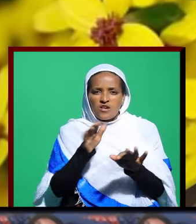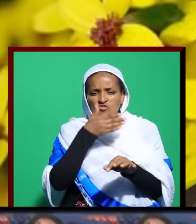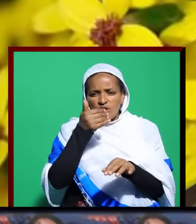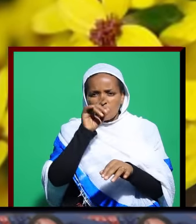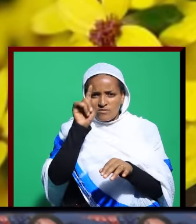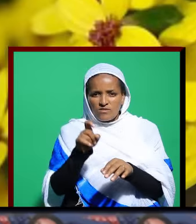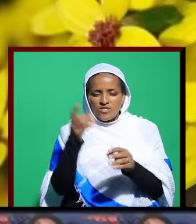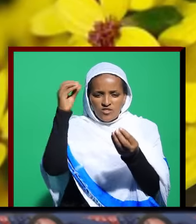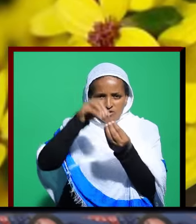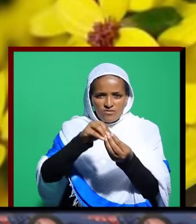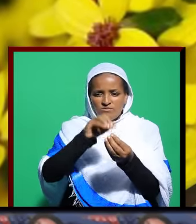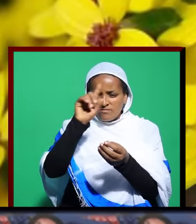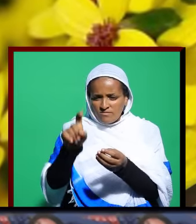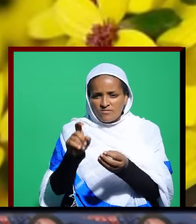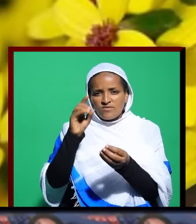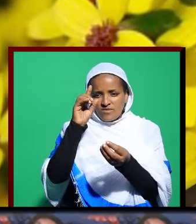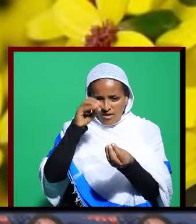ሁሉ።